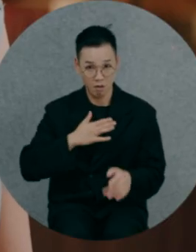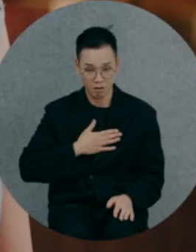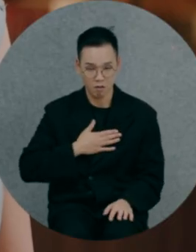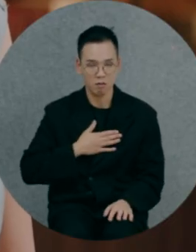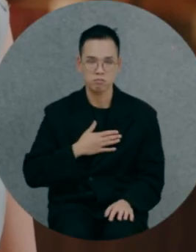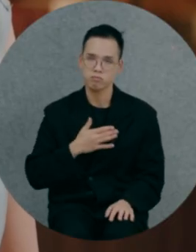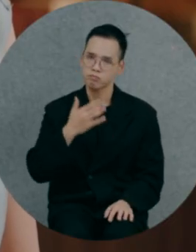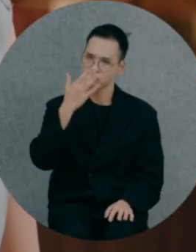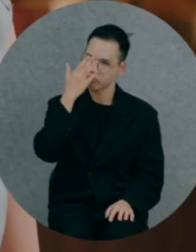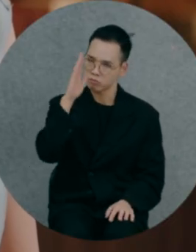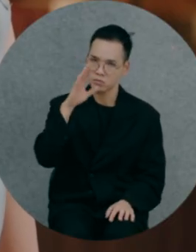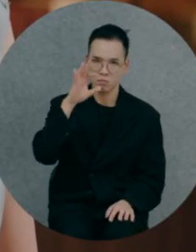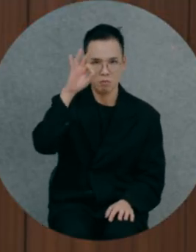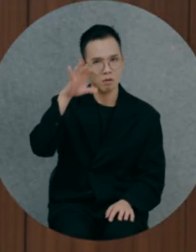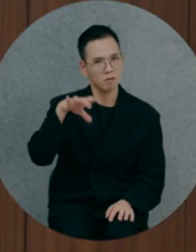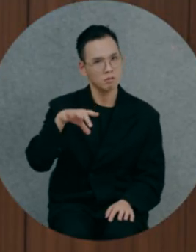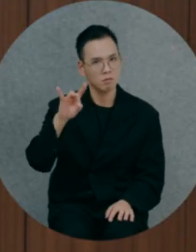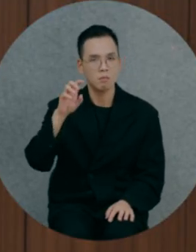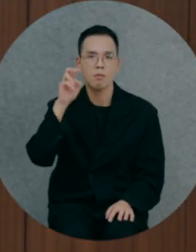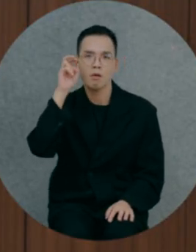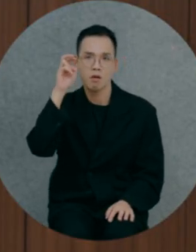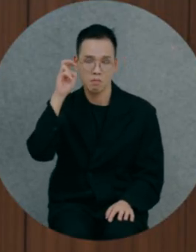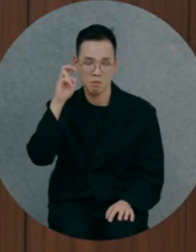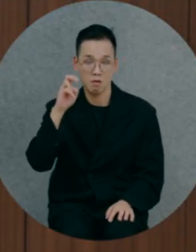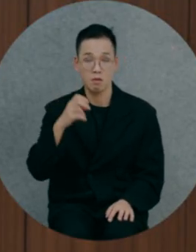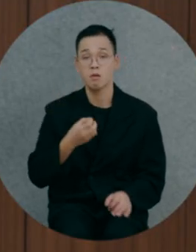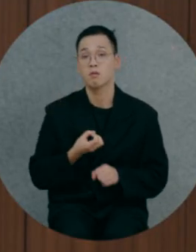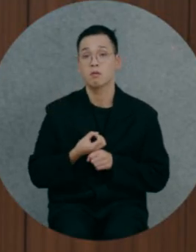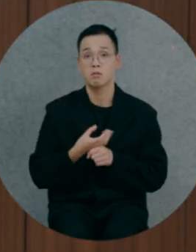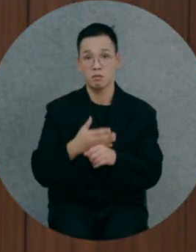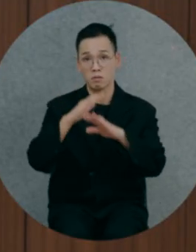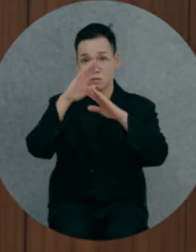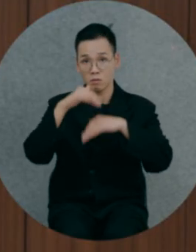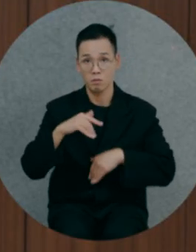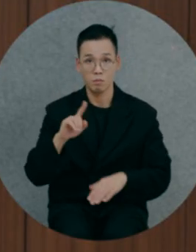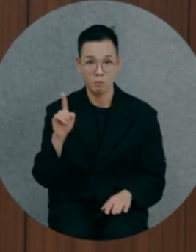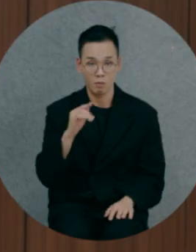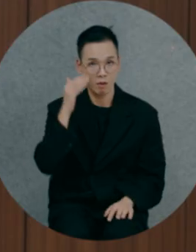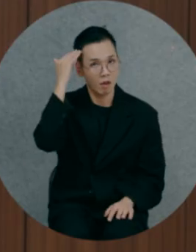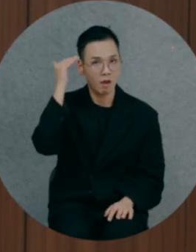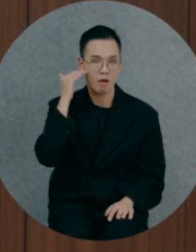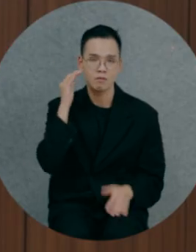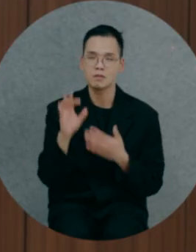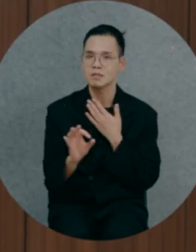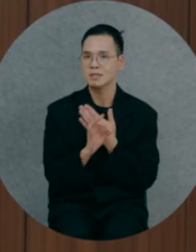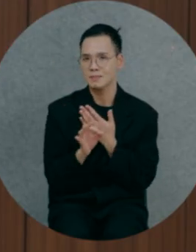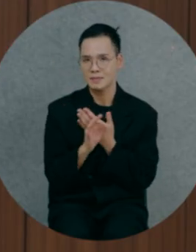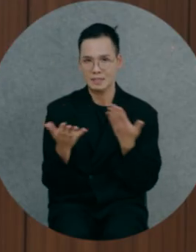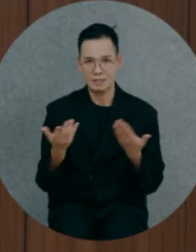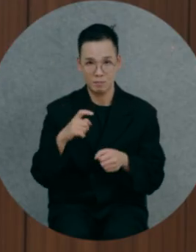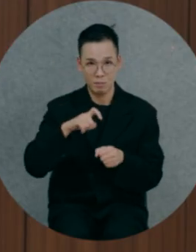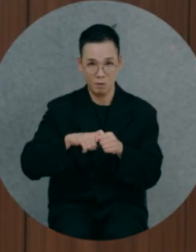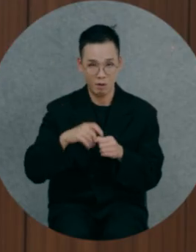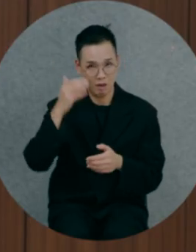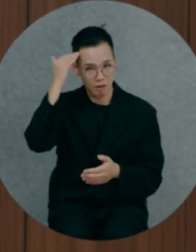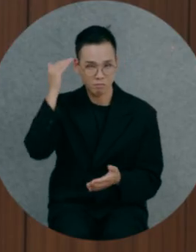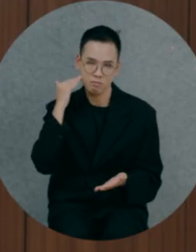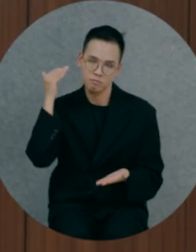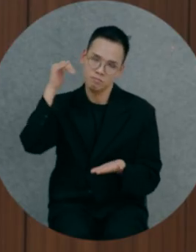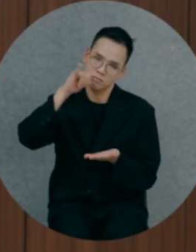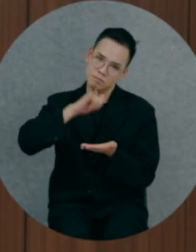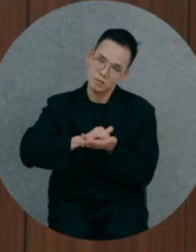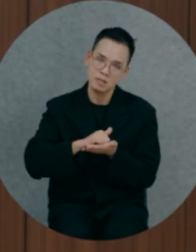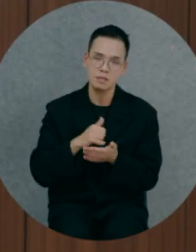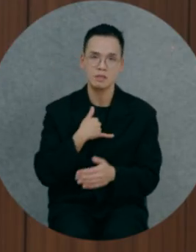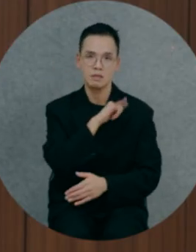느껴지시는 분들도 계실 텐데요. 지금부터 제가 전해드릴 이야기는 우리나라에 계절 근로자로 왔다가